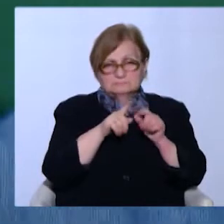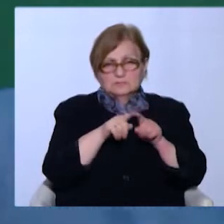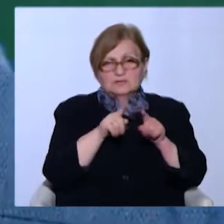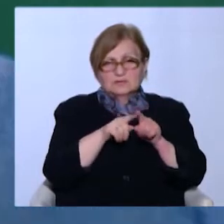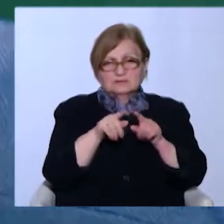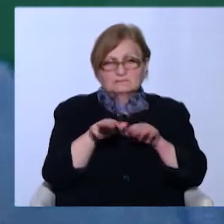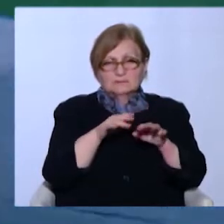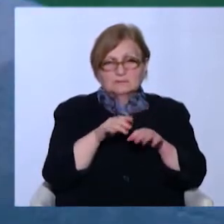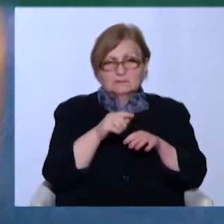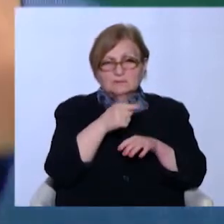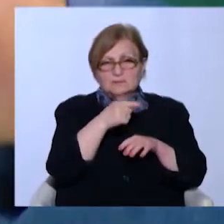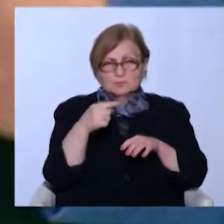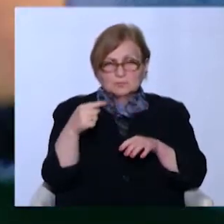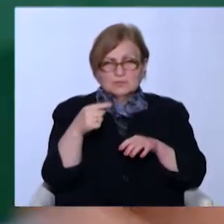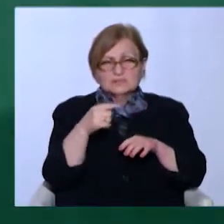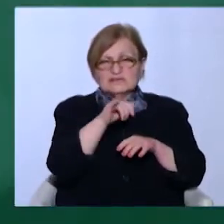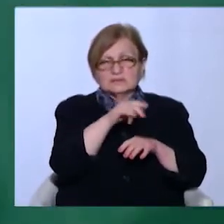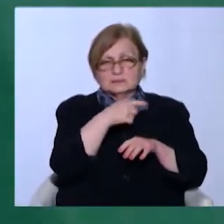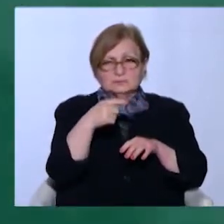ფუნქციას მივიღებთ -3x+10.